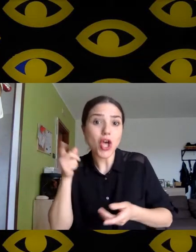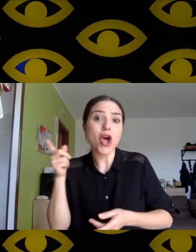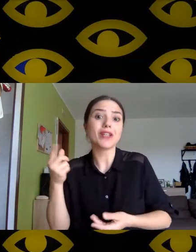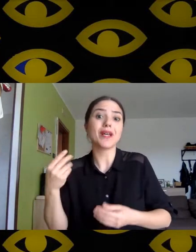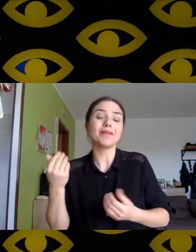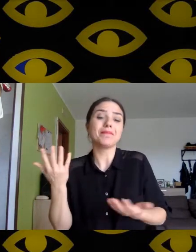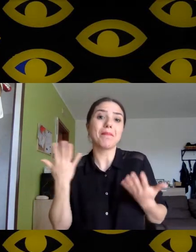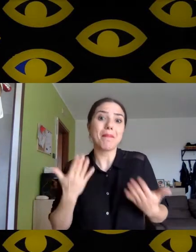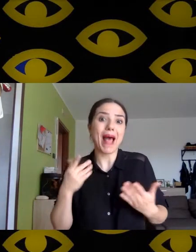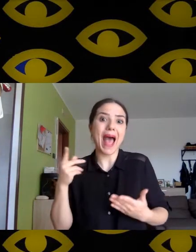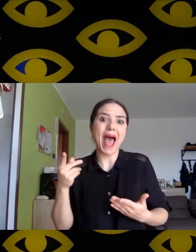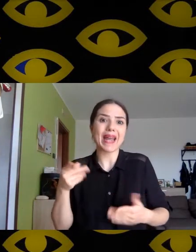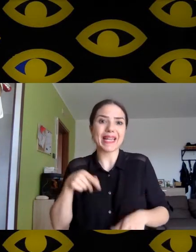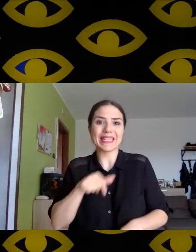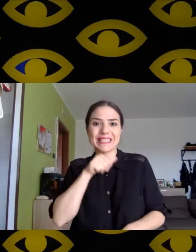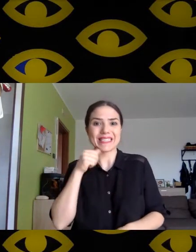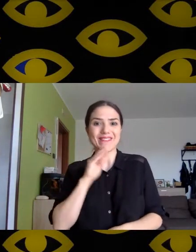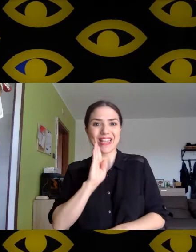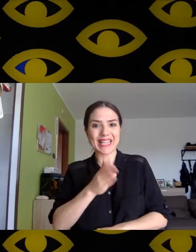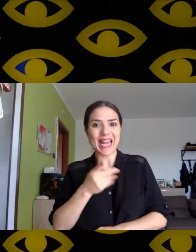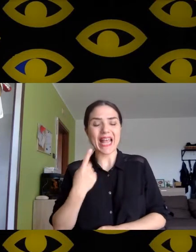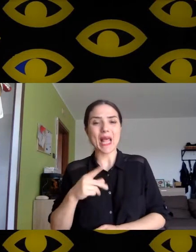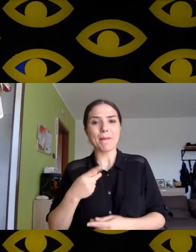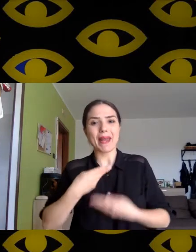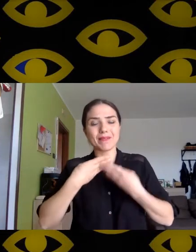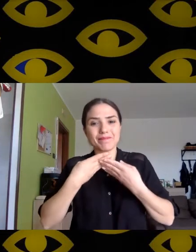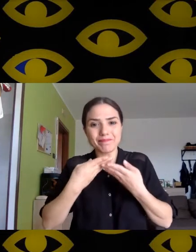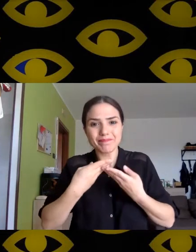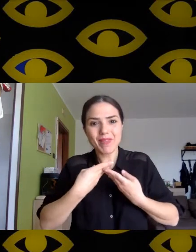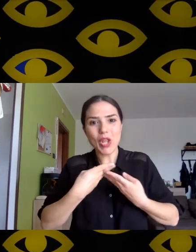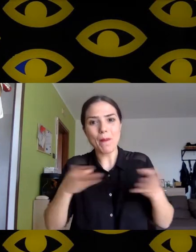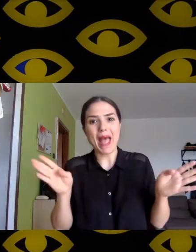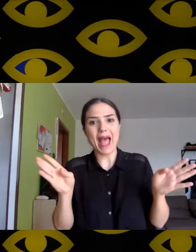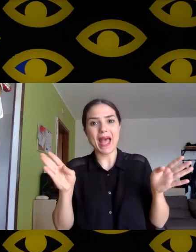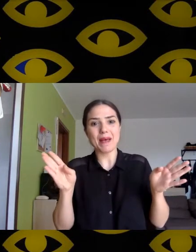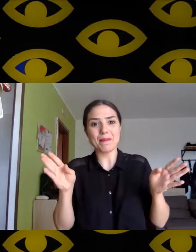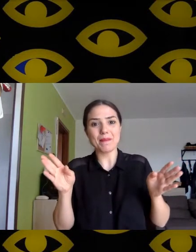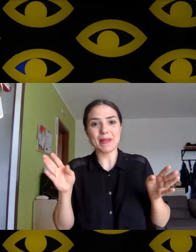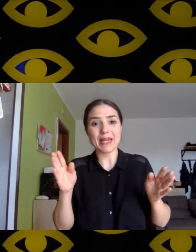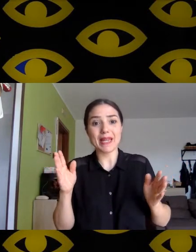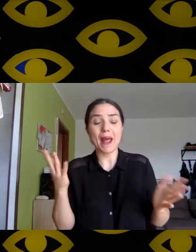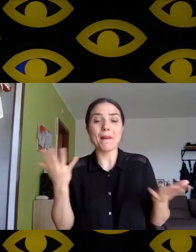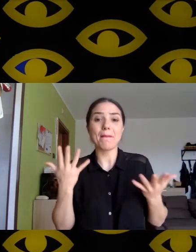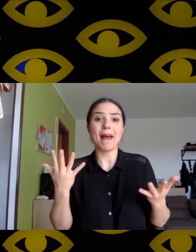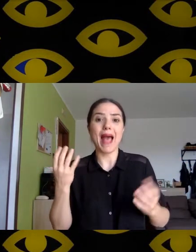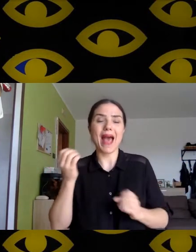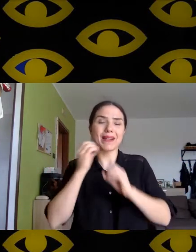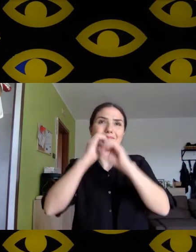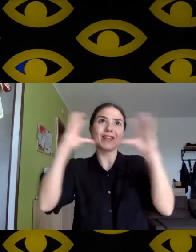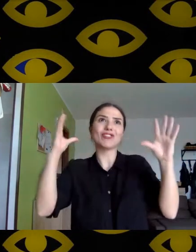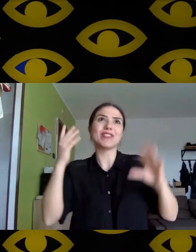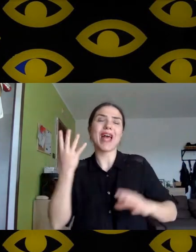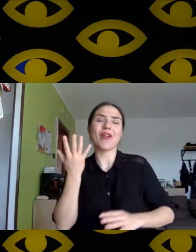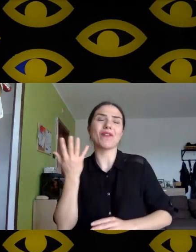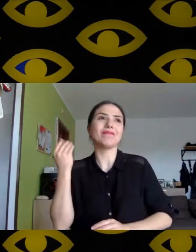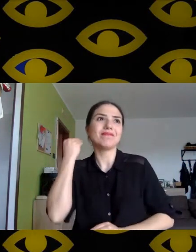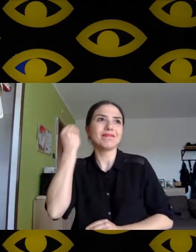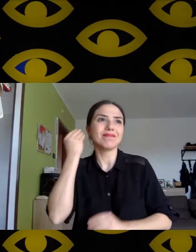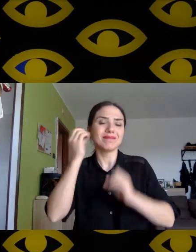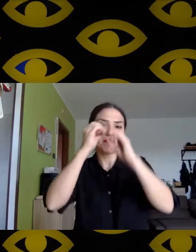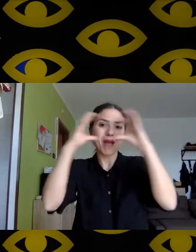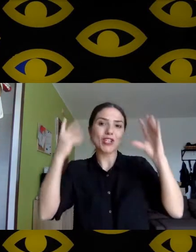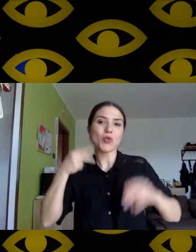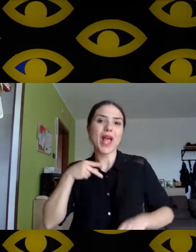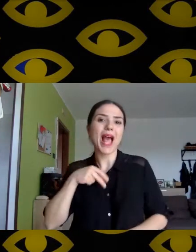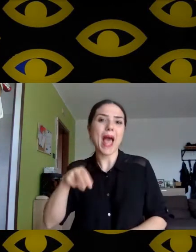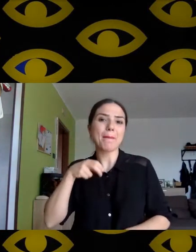e anche altri servizi che forniremo in futuro siano totalmente inclusivi. Sarebbe bello immaginare un cammino, per esempio, in cui le persone che